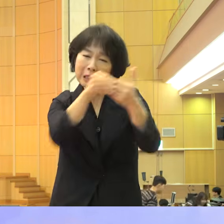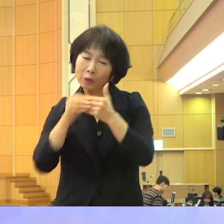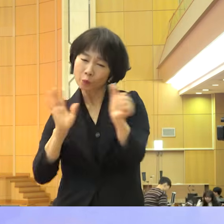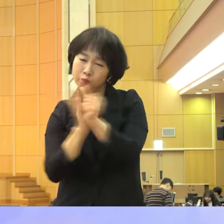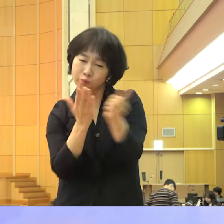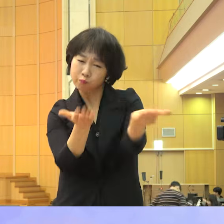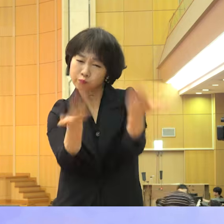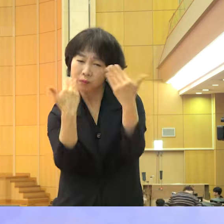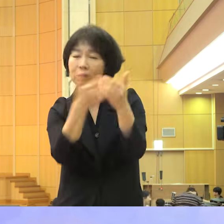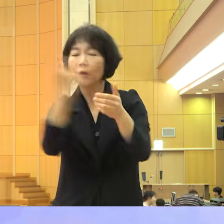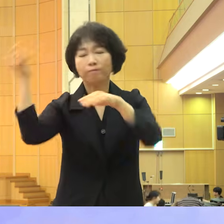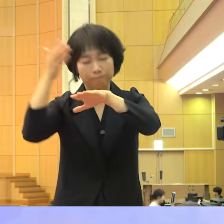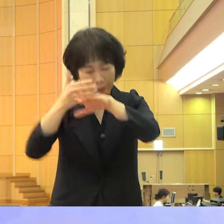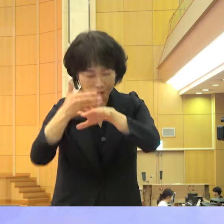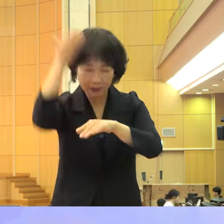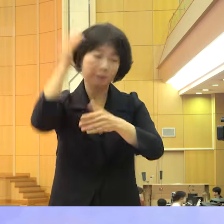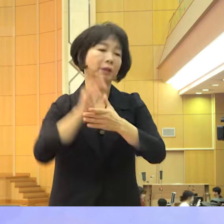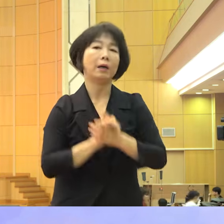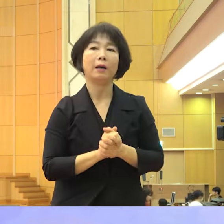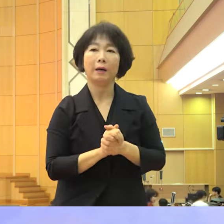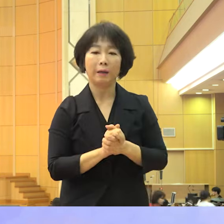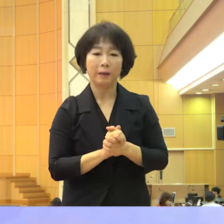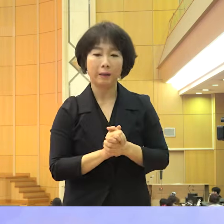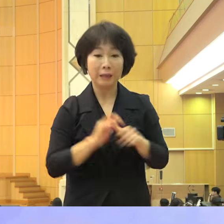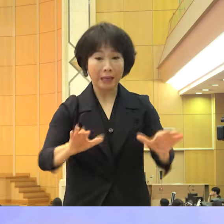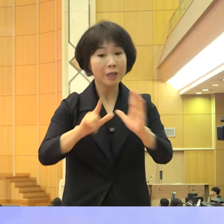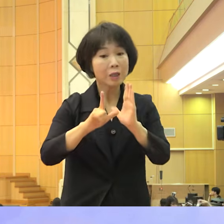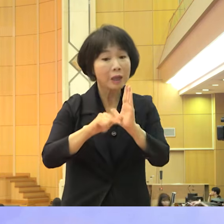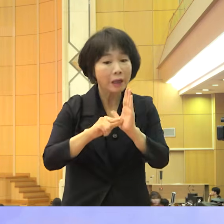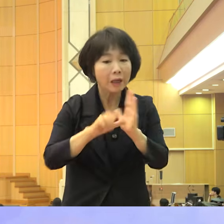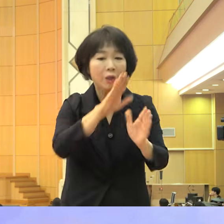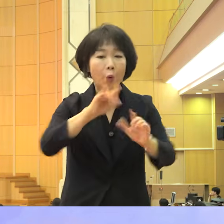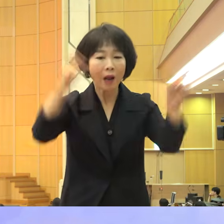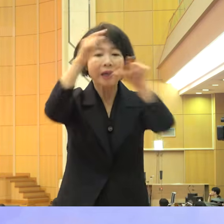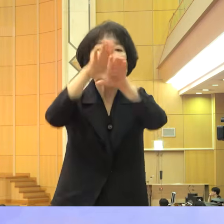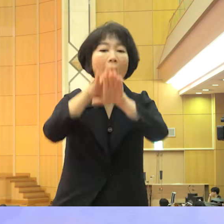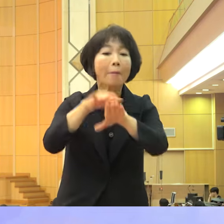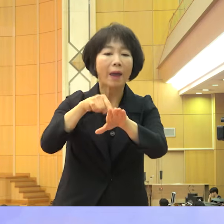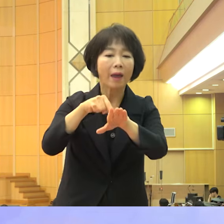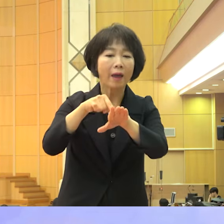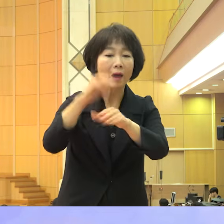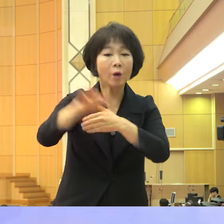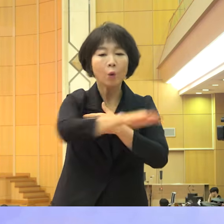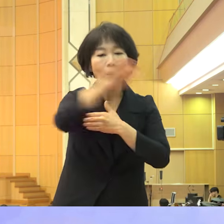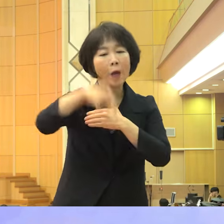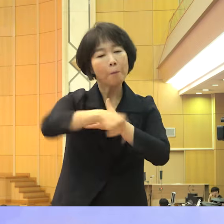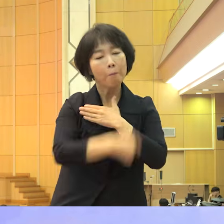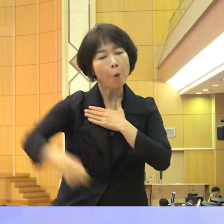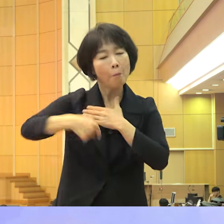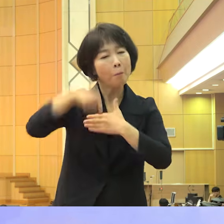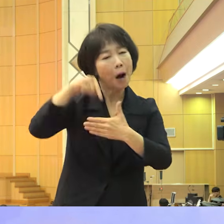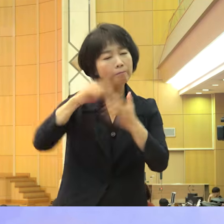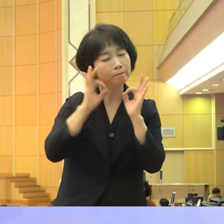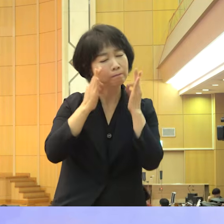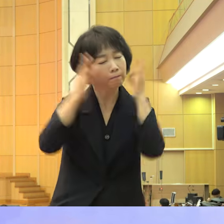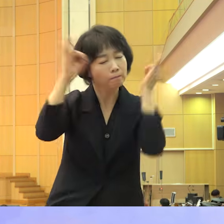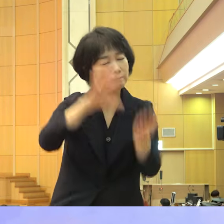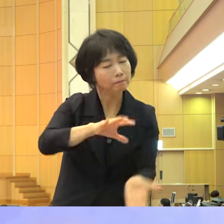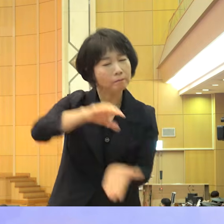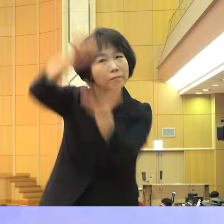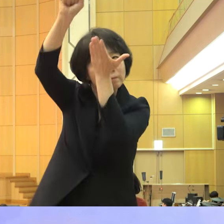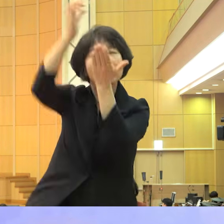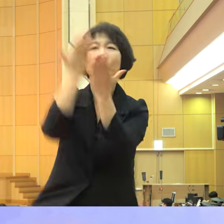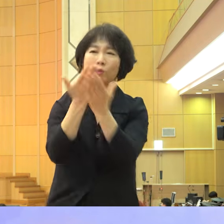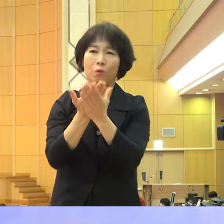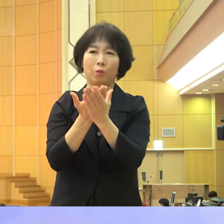인도하여 주심을 감사드리옵나이다. 이 시간 주일 예배로 하나님 앞에 저희들의 몸과 마음과 정성을 다하여